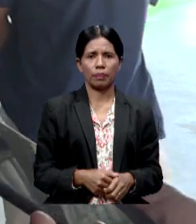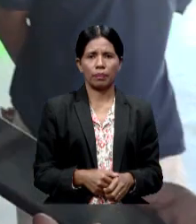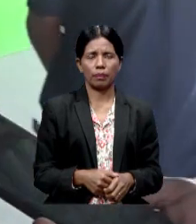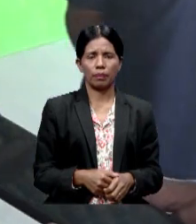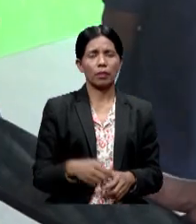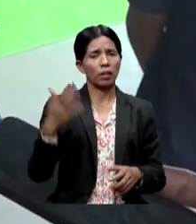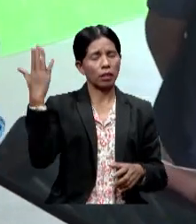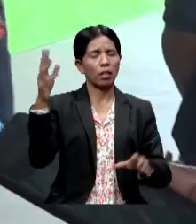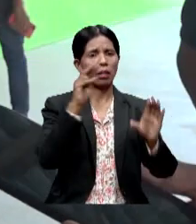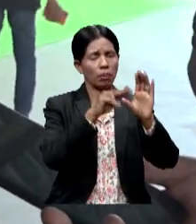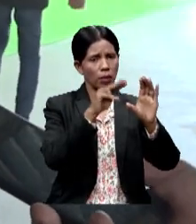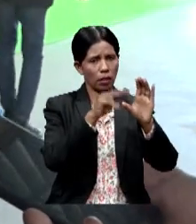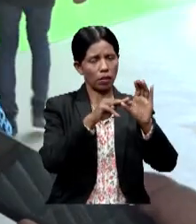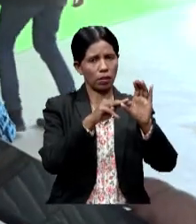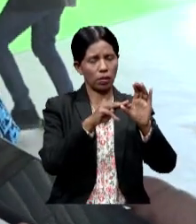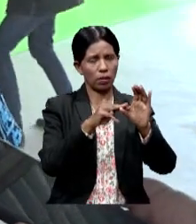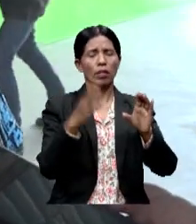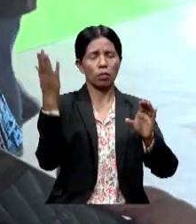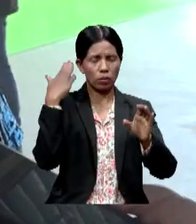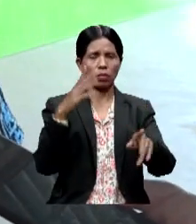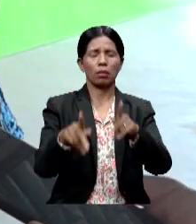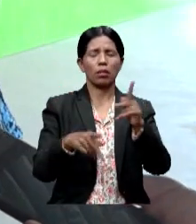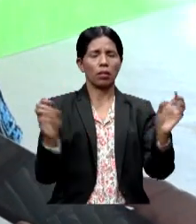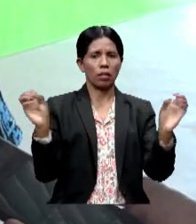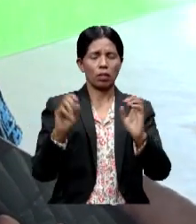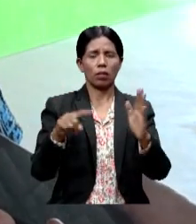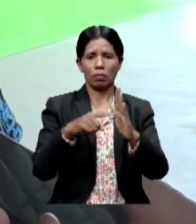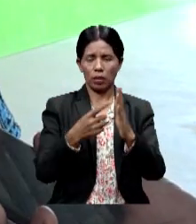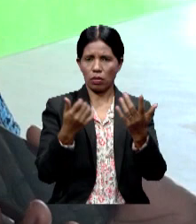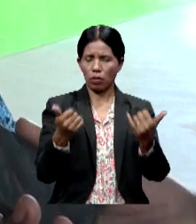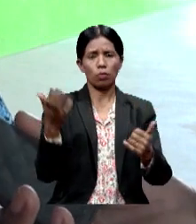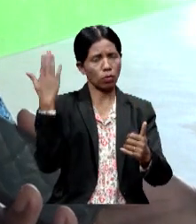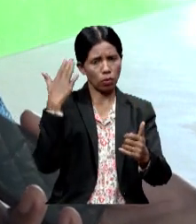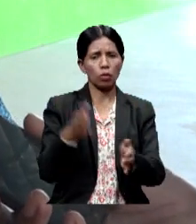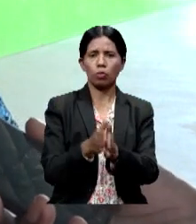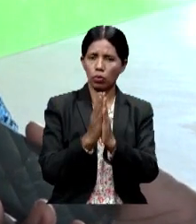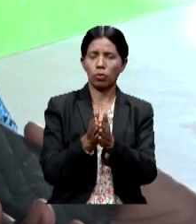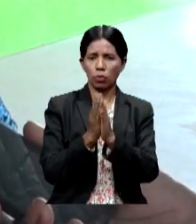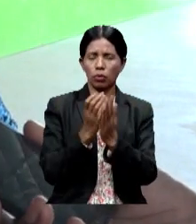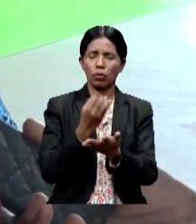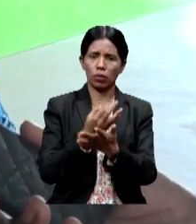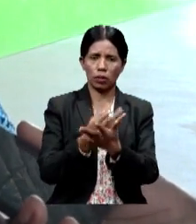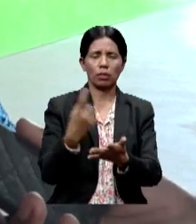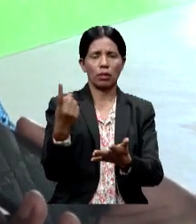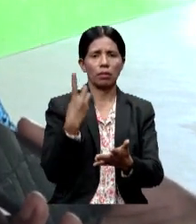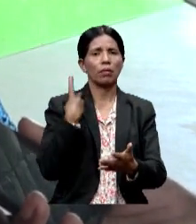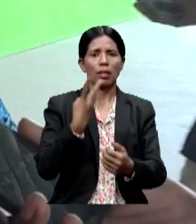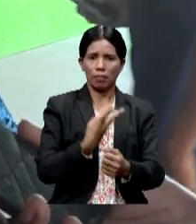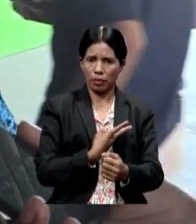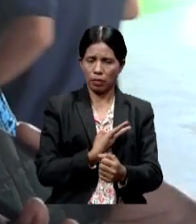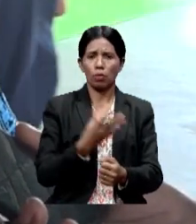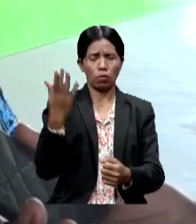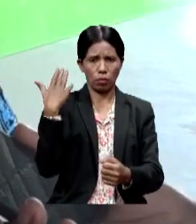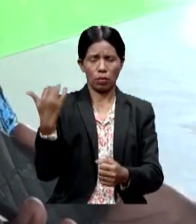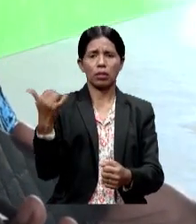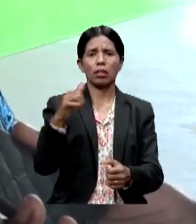Ya merkado ne bane, ne nanis kira sana ne lalu sepain agora deh. Ya ini be uluk keras, uluk keras